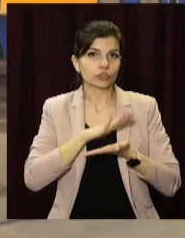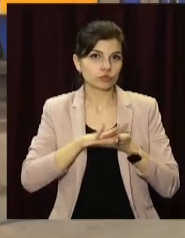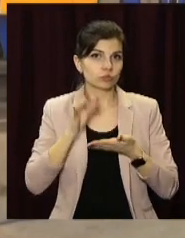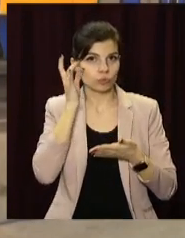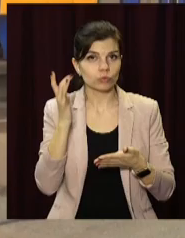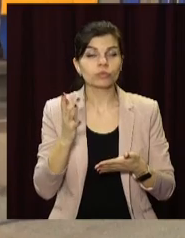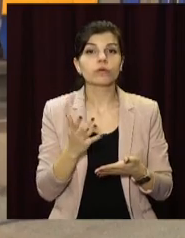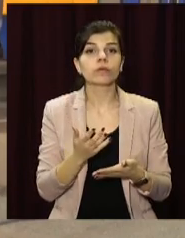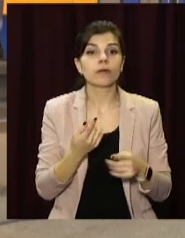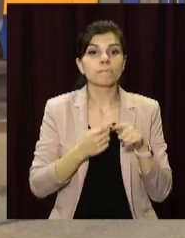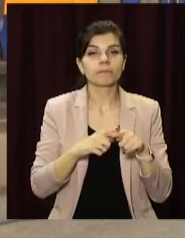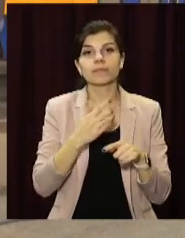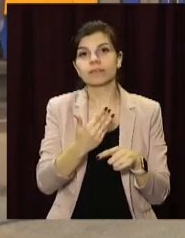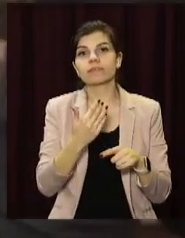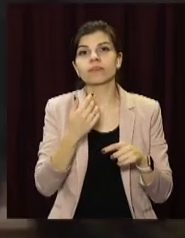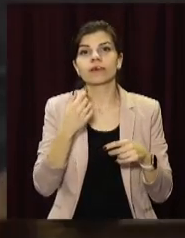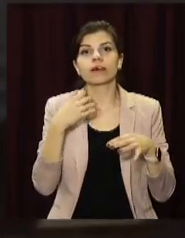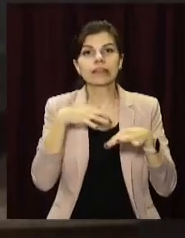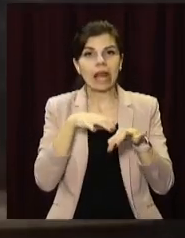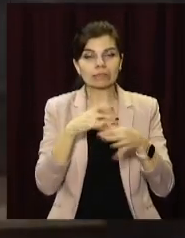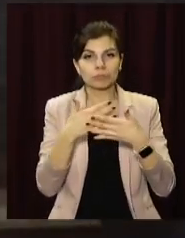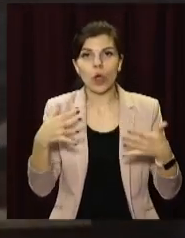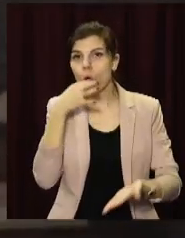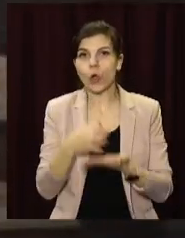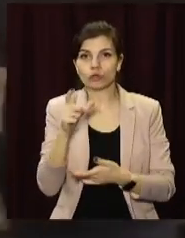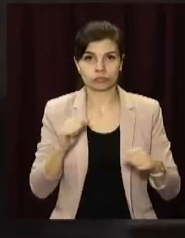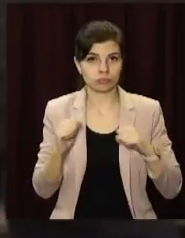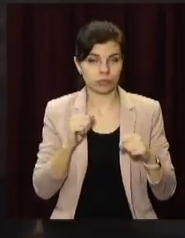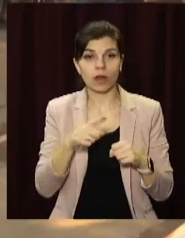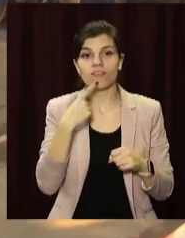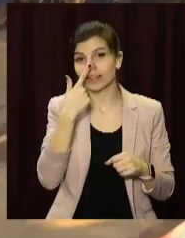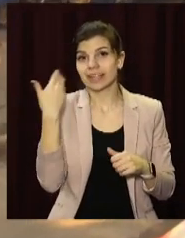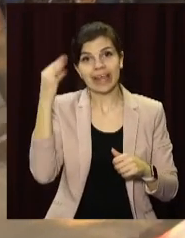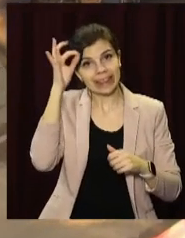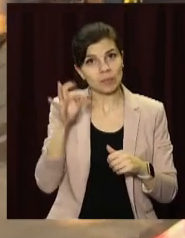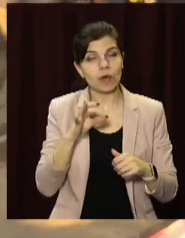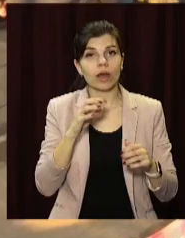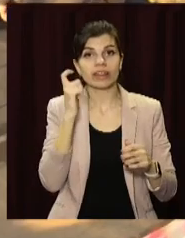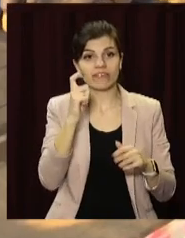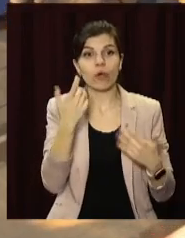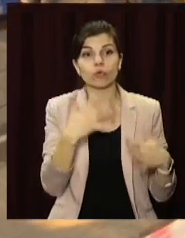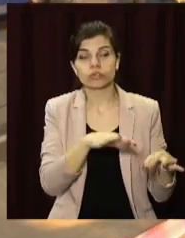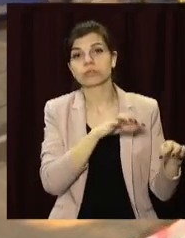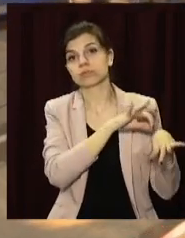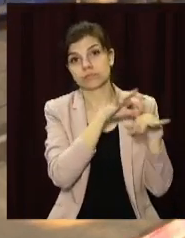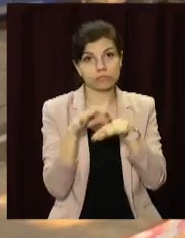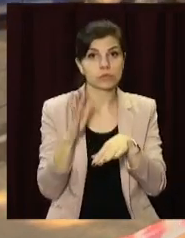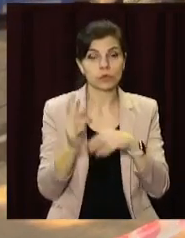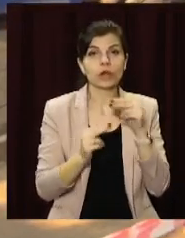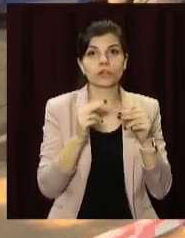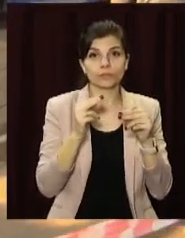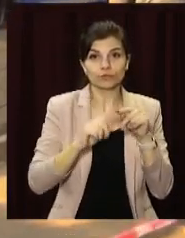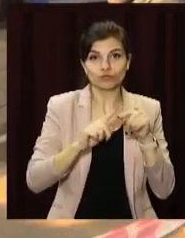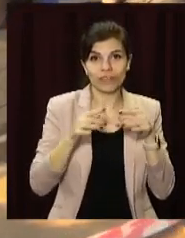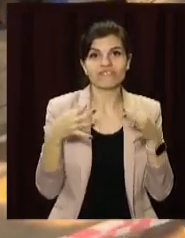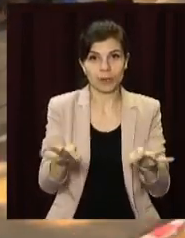Департаменту транспорту та транспортної інфраструктури міськради. 10 нещодавно придбаних німецьких трамваїв вже незабаром вийдуть на 3 міські